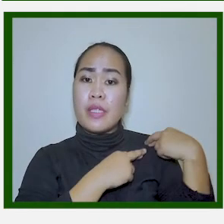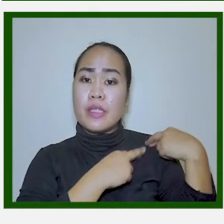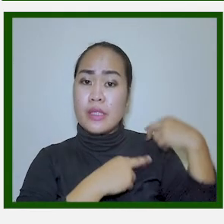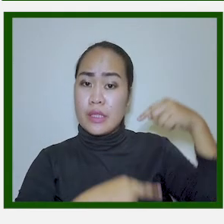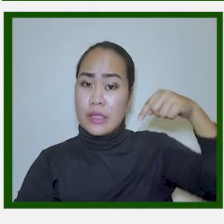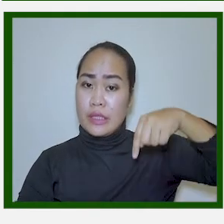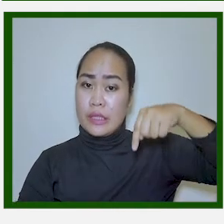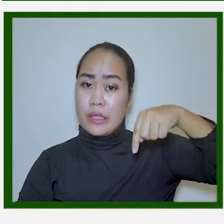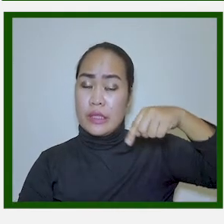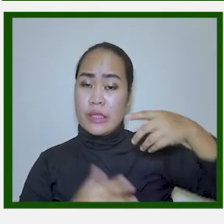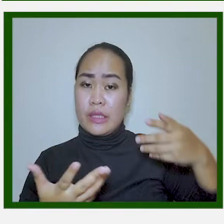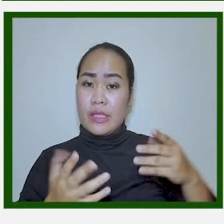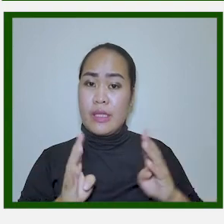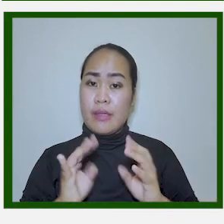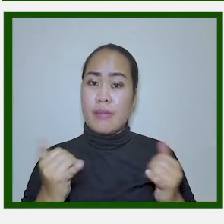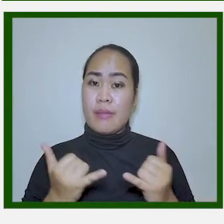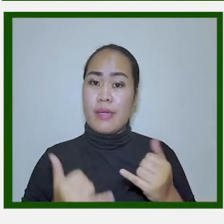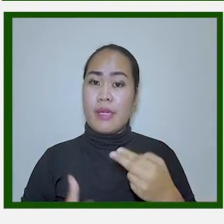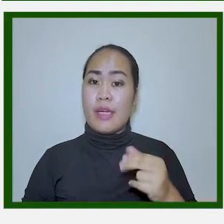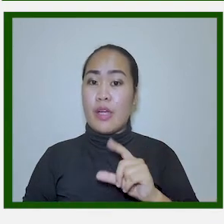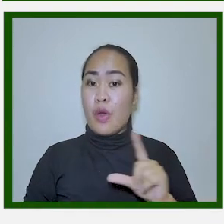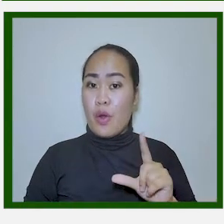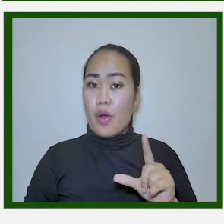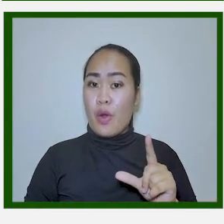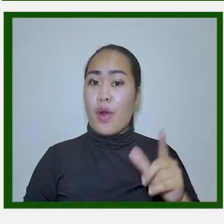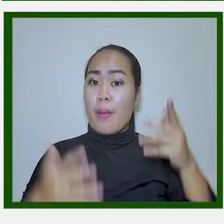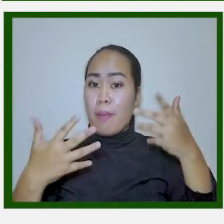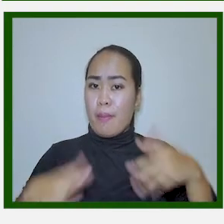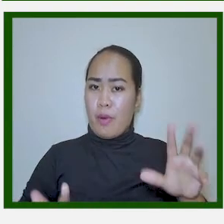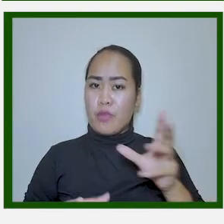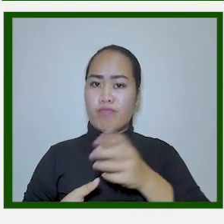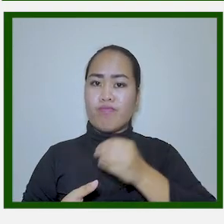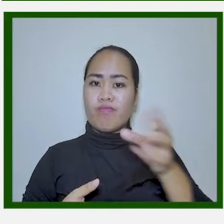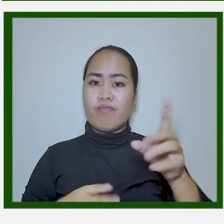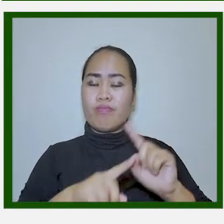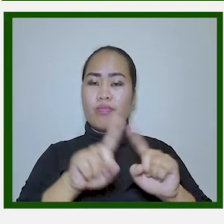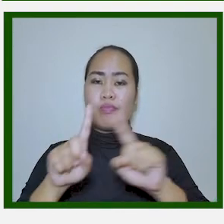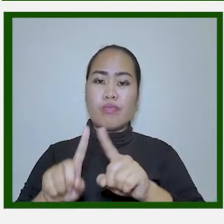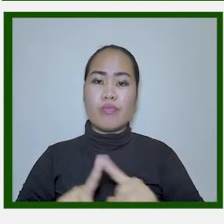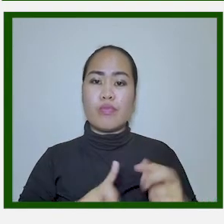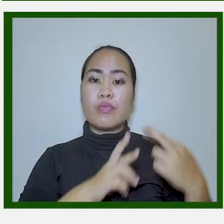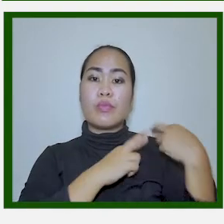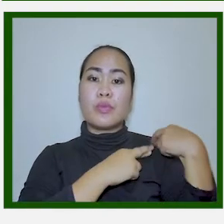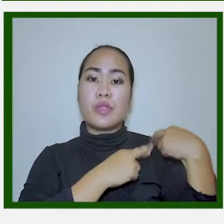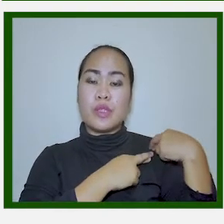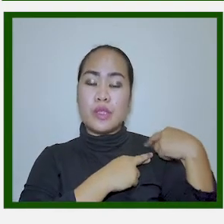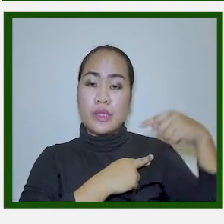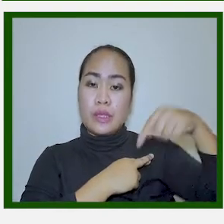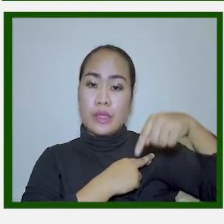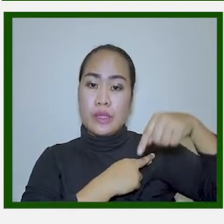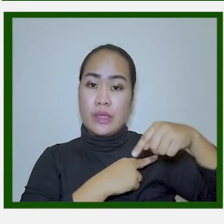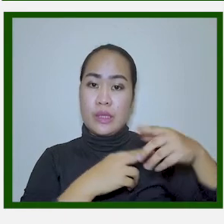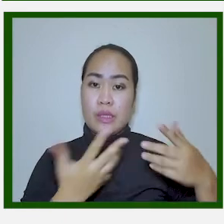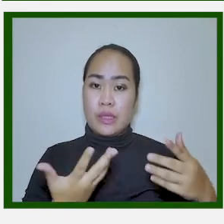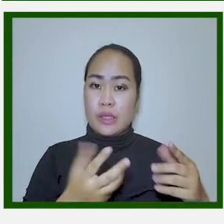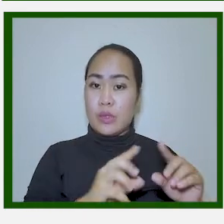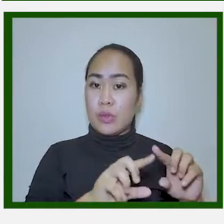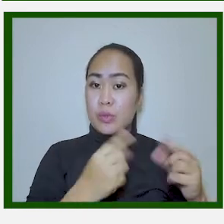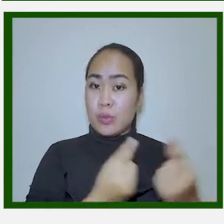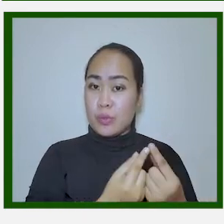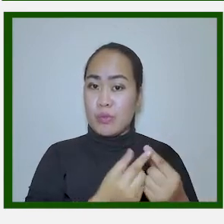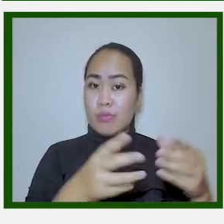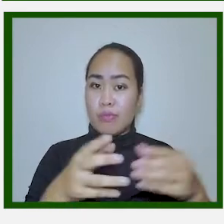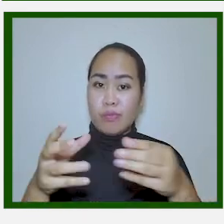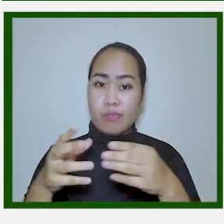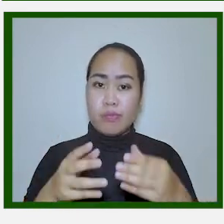So, na-assign na po natin sila sa iba't ibang departamento at tanggapan dito sa barangay hall. So, kami po ay nagpapasalamat sa SPES